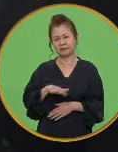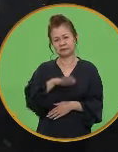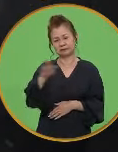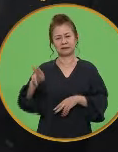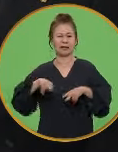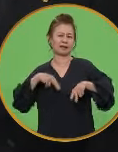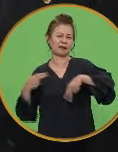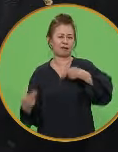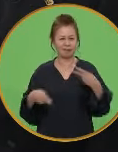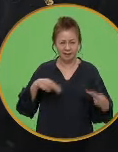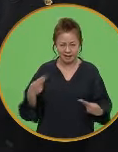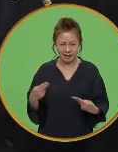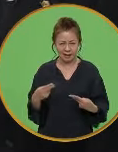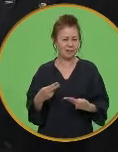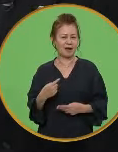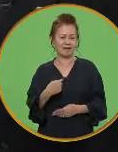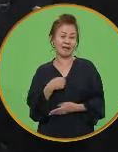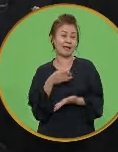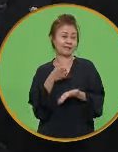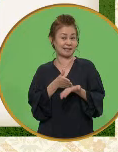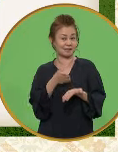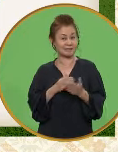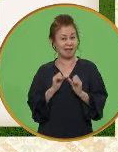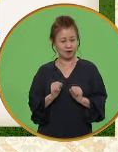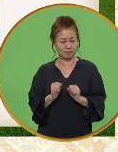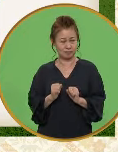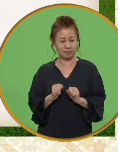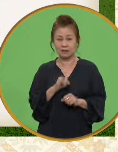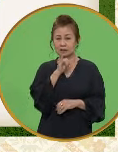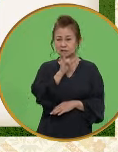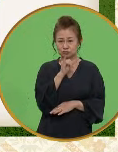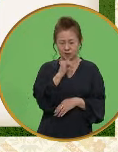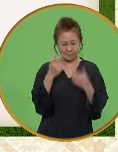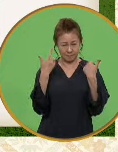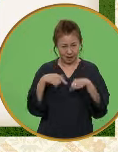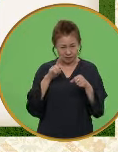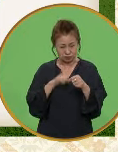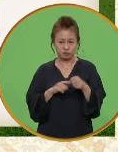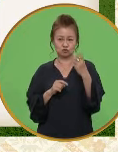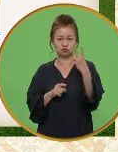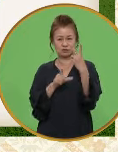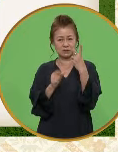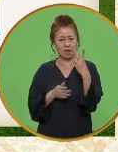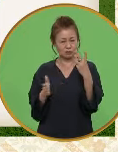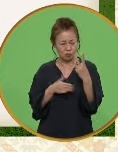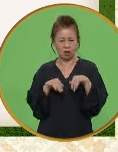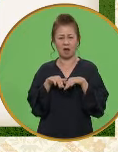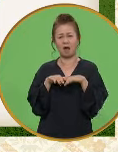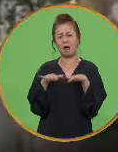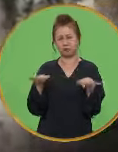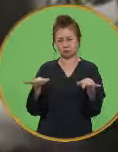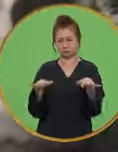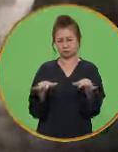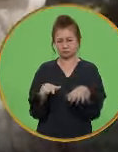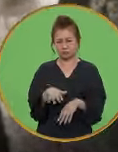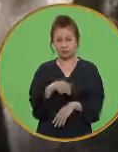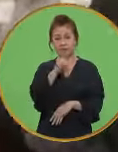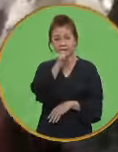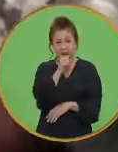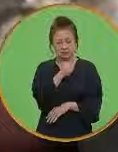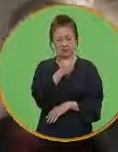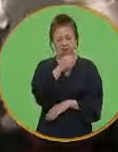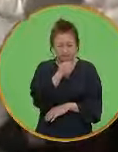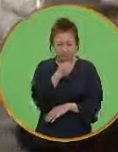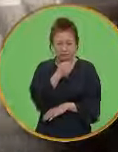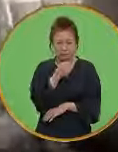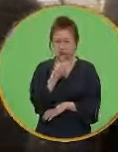みんなが倒れたので俺様が説明してやろう。インフルエンザは毎年12月頃から流行る病だ。咳やくしゃみで